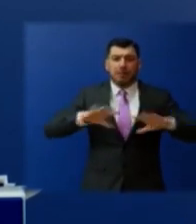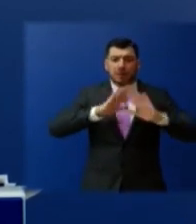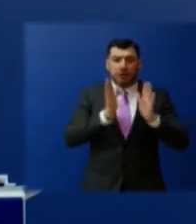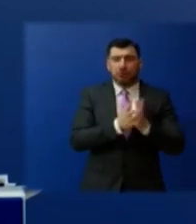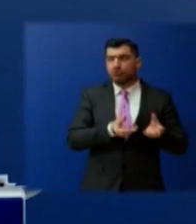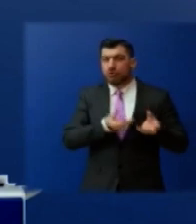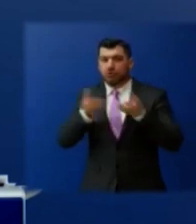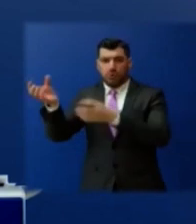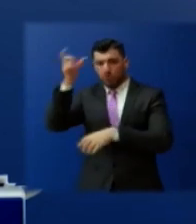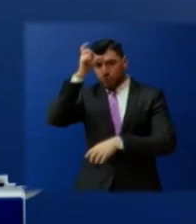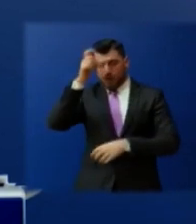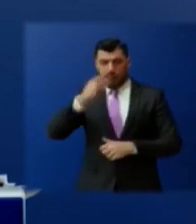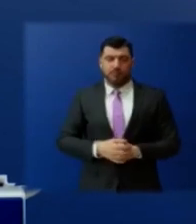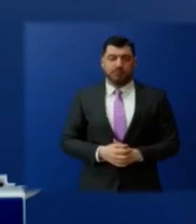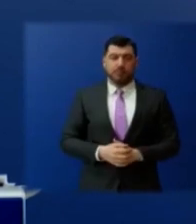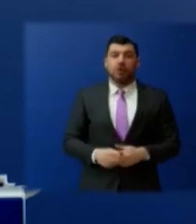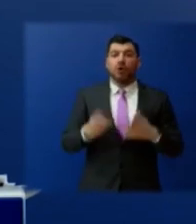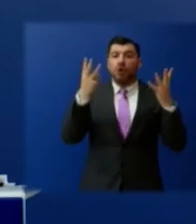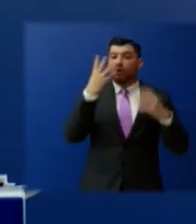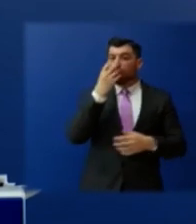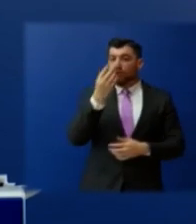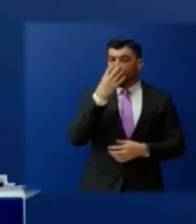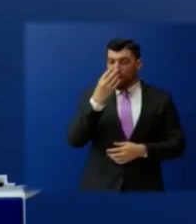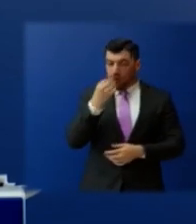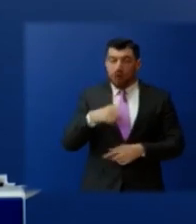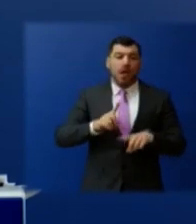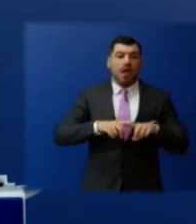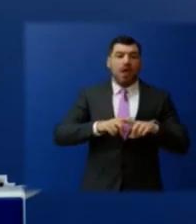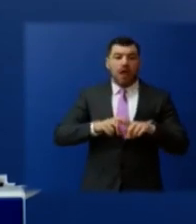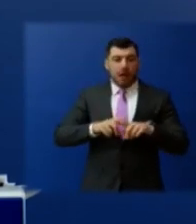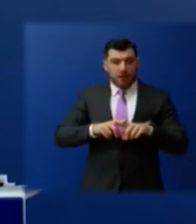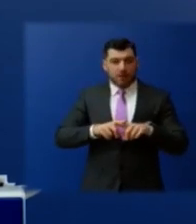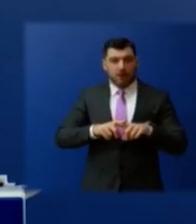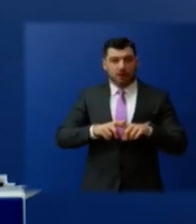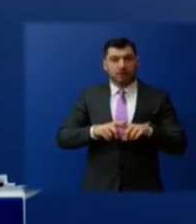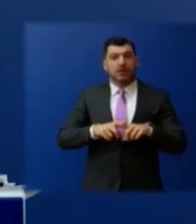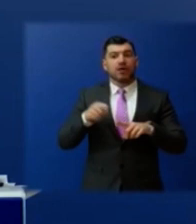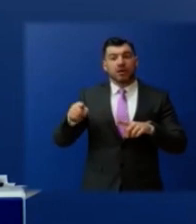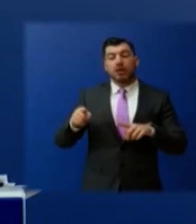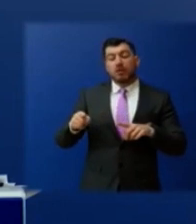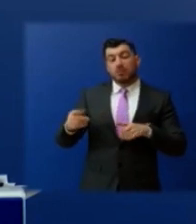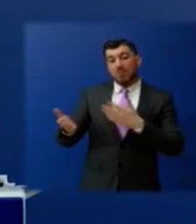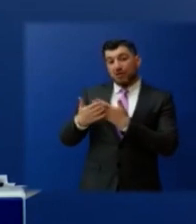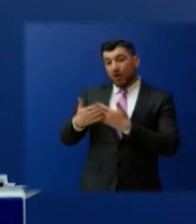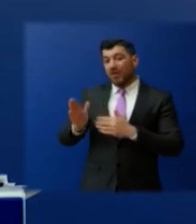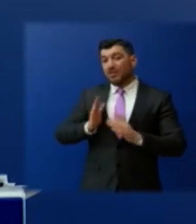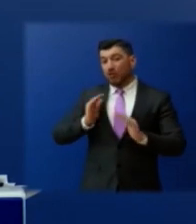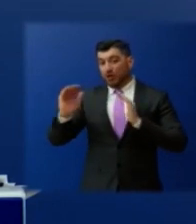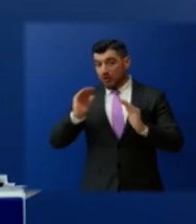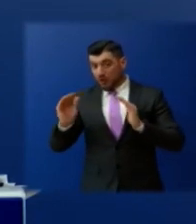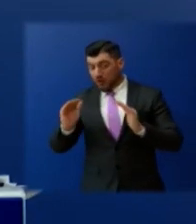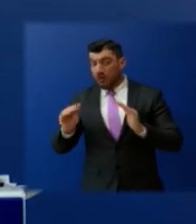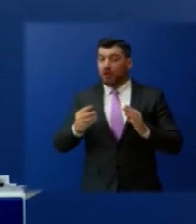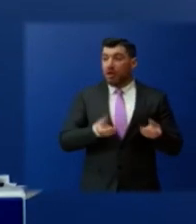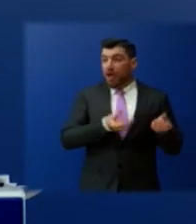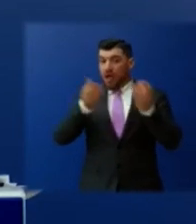πληγήσεις περιοχές. Στις 8 Φεβρουαρίου, η Ελλάδα απέστειλε μέσω του Ευρωπαϊκού Μηχανισμού Πολιτικής Προστασίας υγειονομικό και ιατροφαρμακευτικό